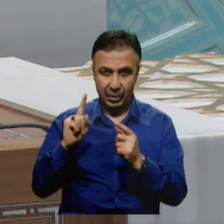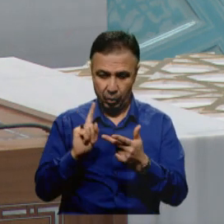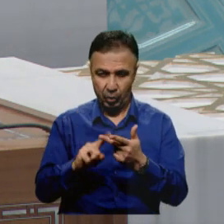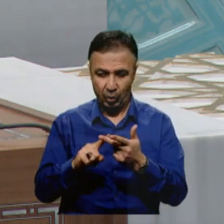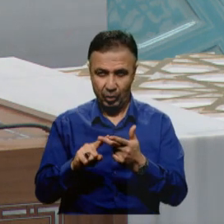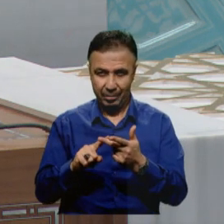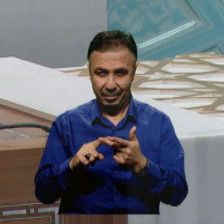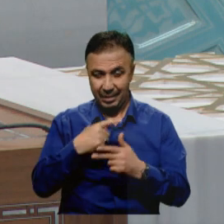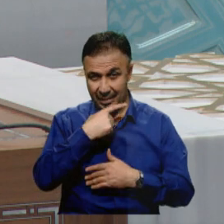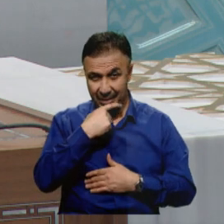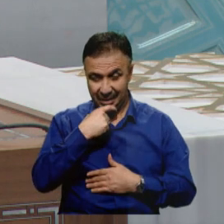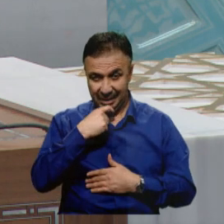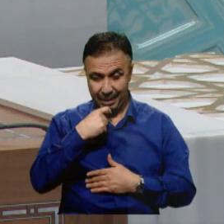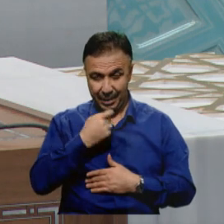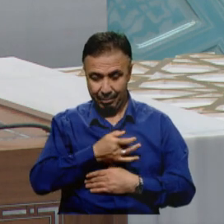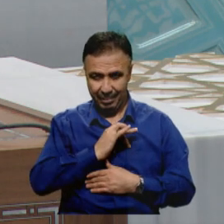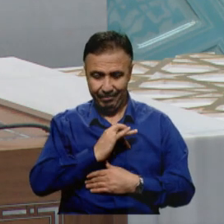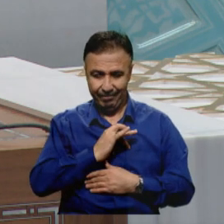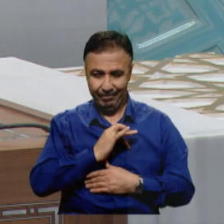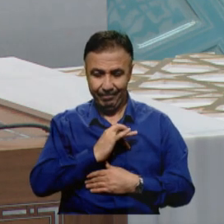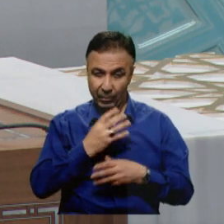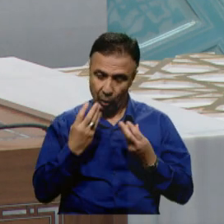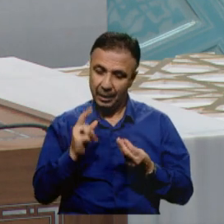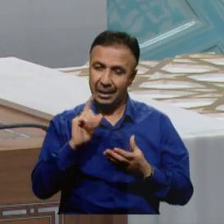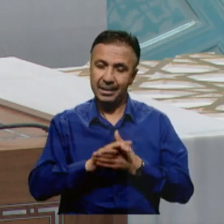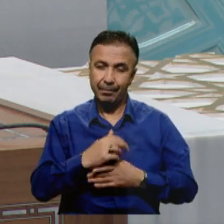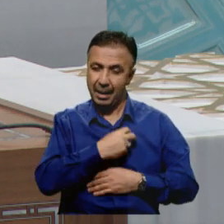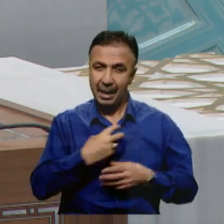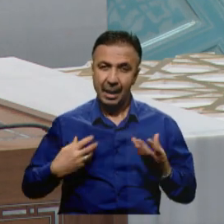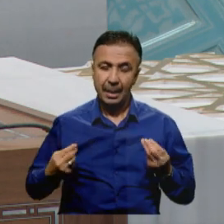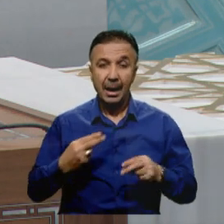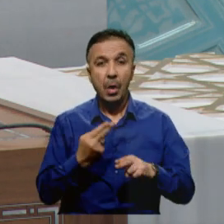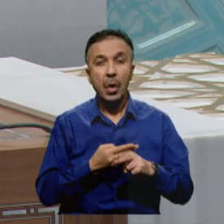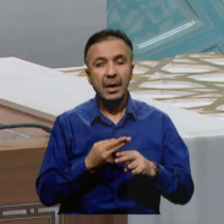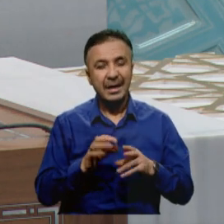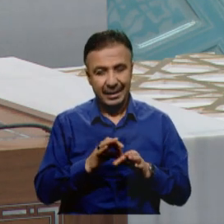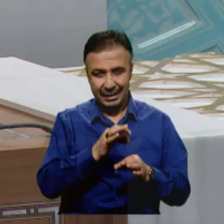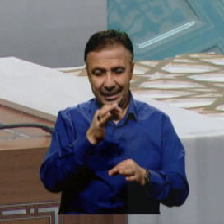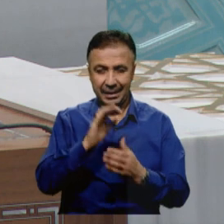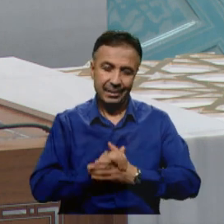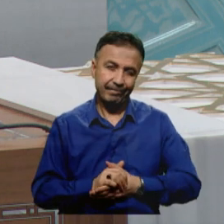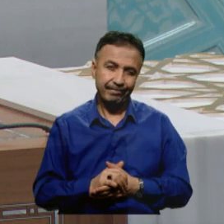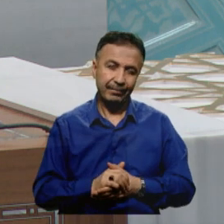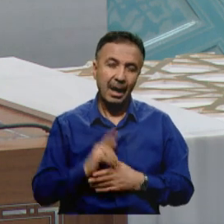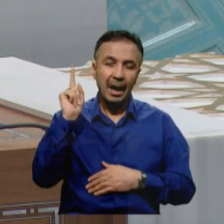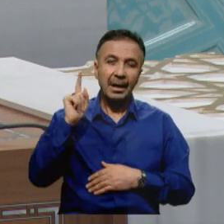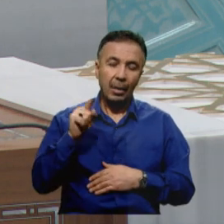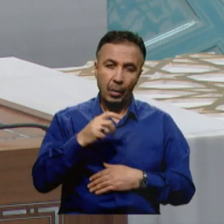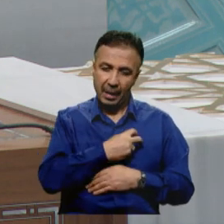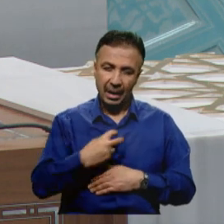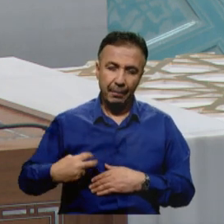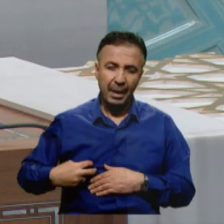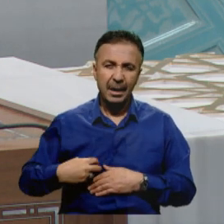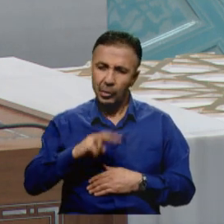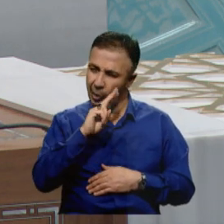samimiyet. Peygamber'e karşı samimiyet. Peygamberler örnek insanlardır kardeşlerim. Allah onları günahlardan